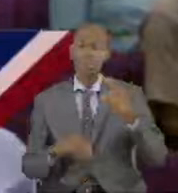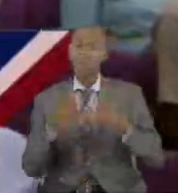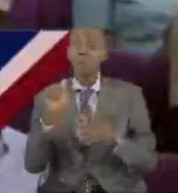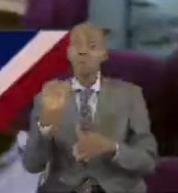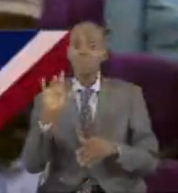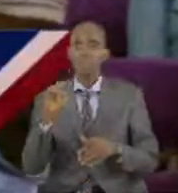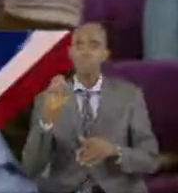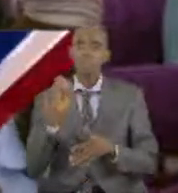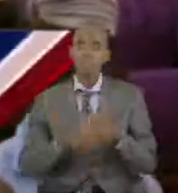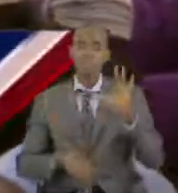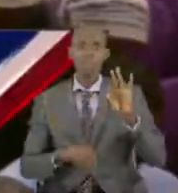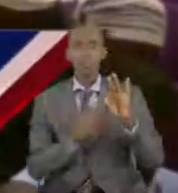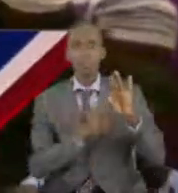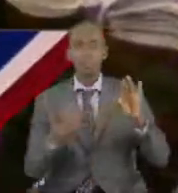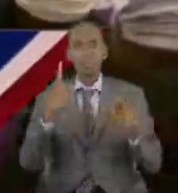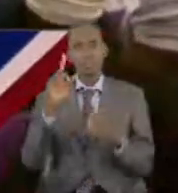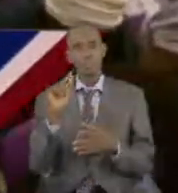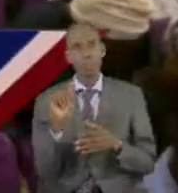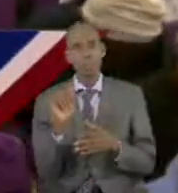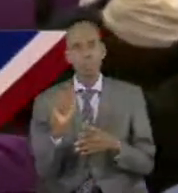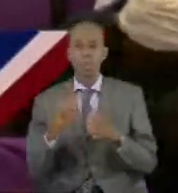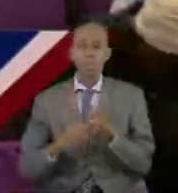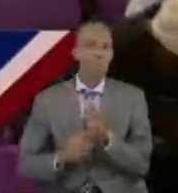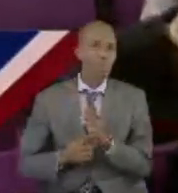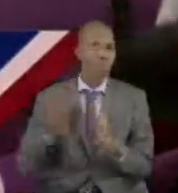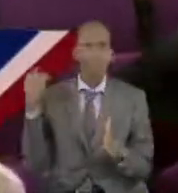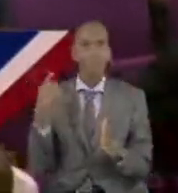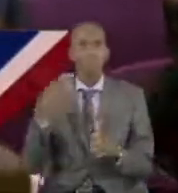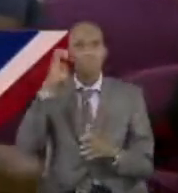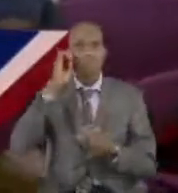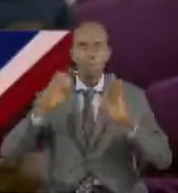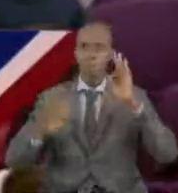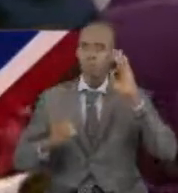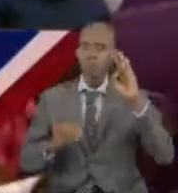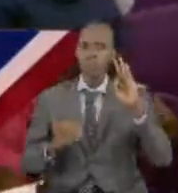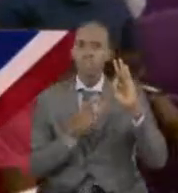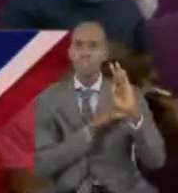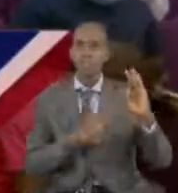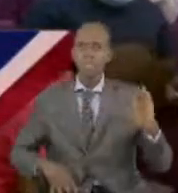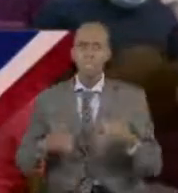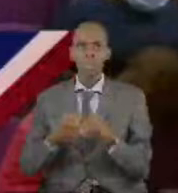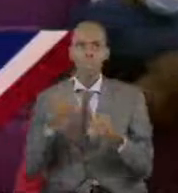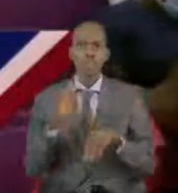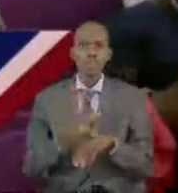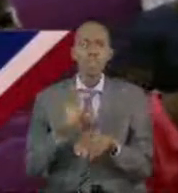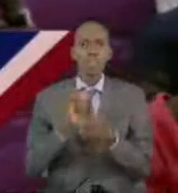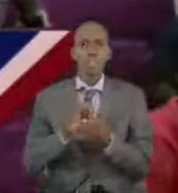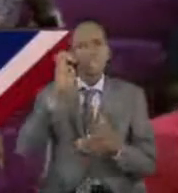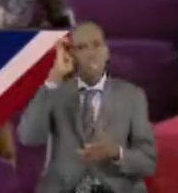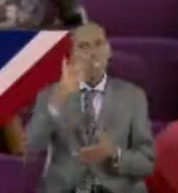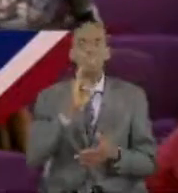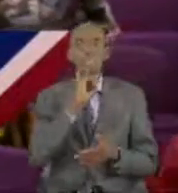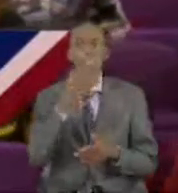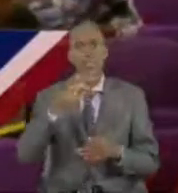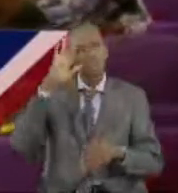verset 20. Actes, chapitre 9, verset 20. Et aussitôt, il prêcha dans les